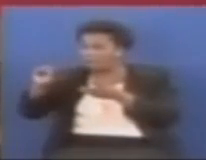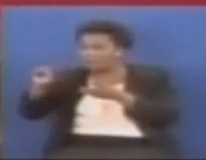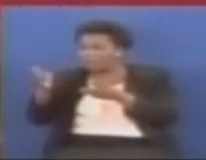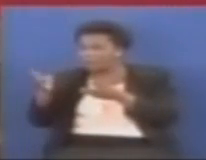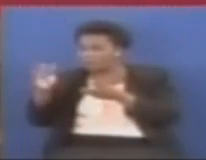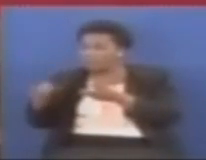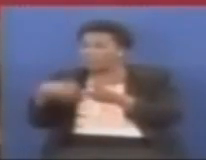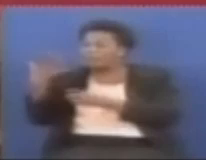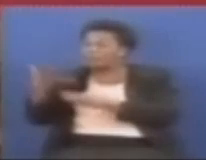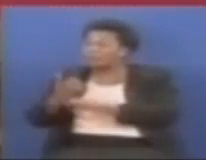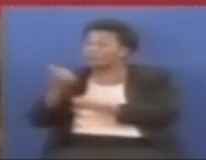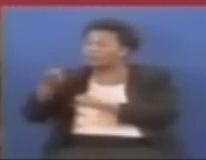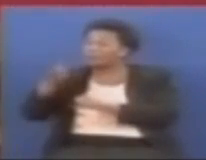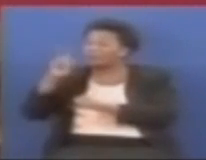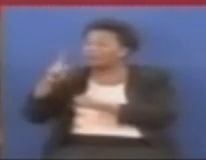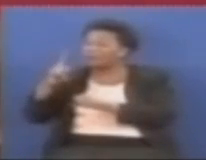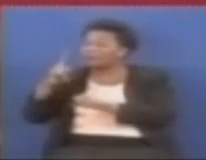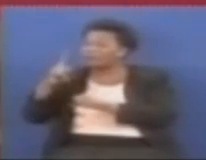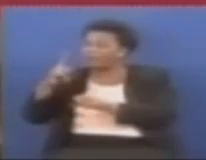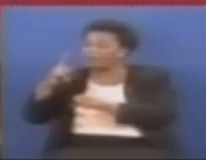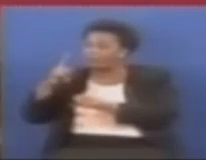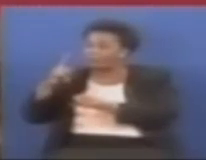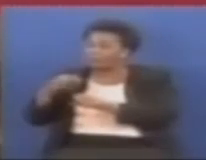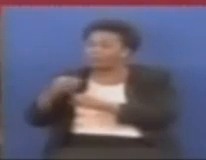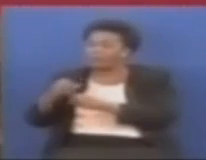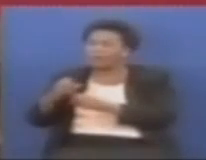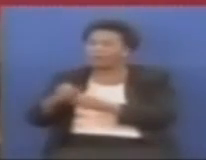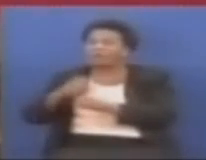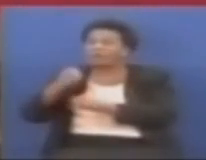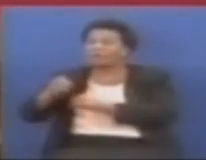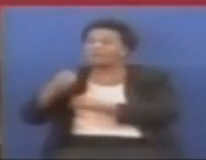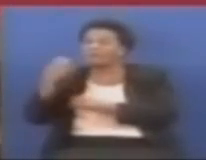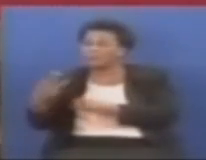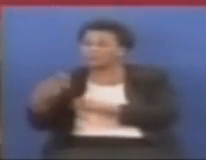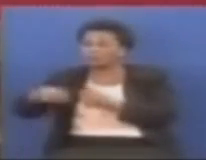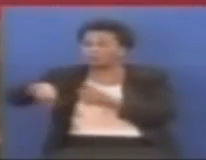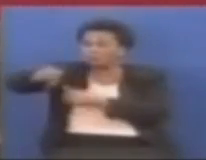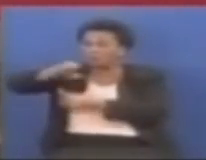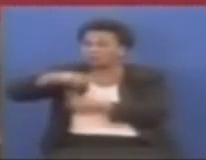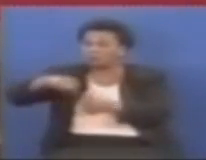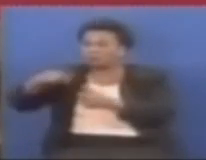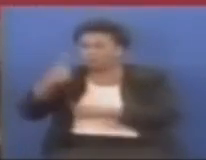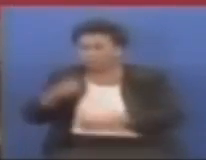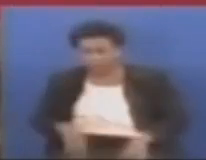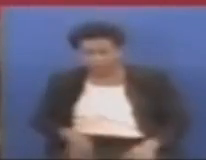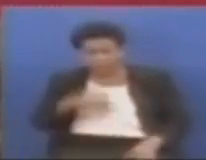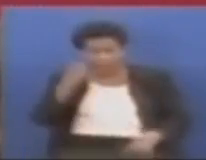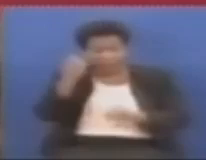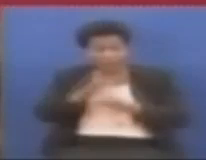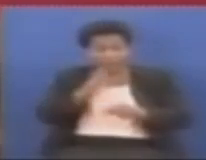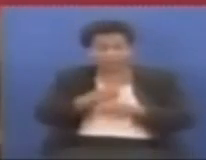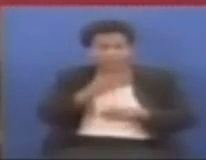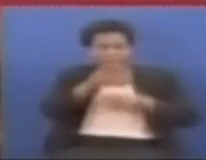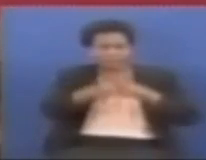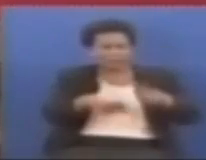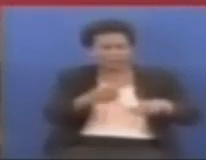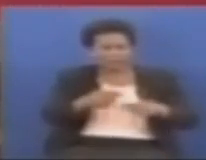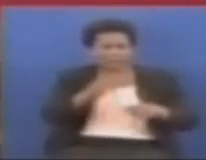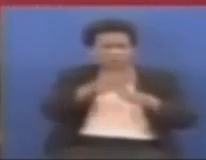mkakati wa kuwavuna. Lakini mhakikishie pia mheshimiwa mbunge kwamba niko tayari kwenda katika eneo hilo kwenda kuangalia hali halisi na kuzungumza na